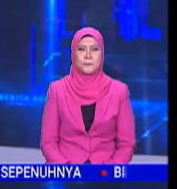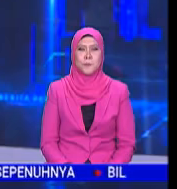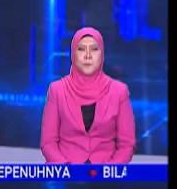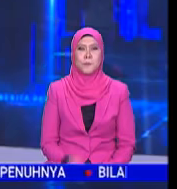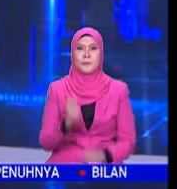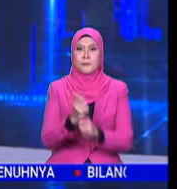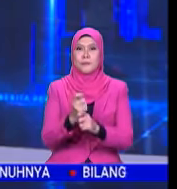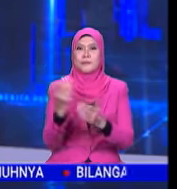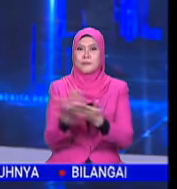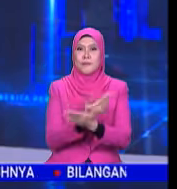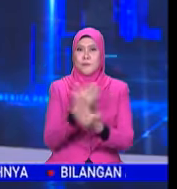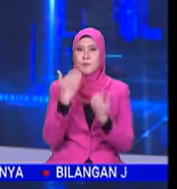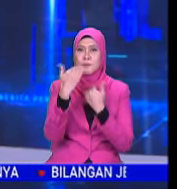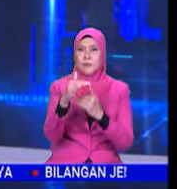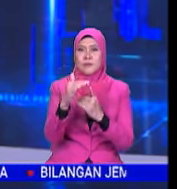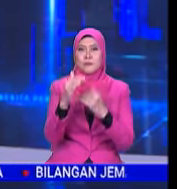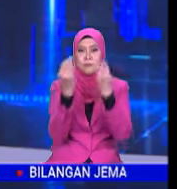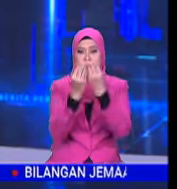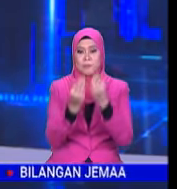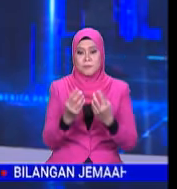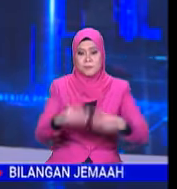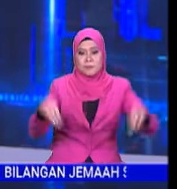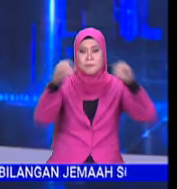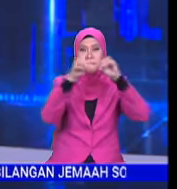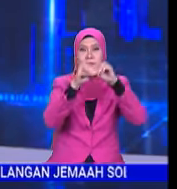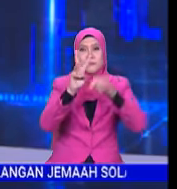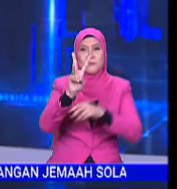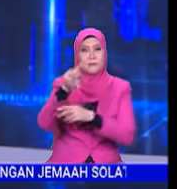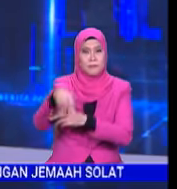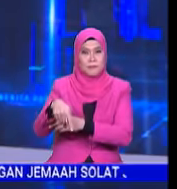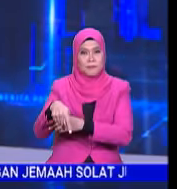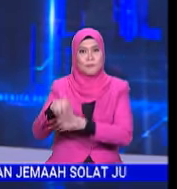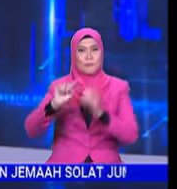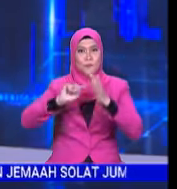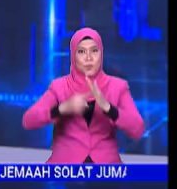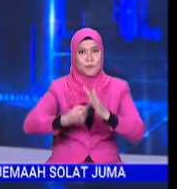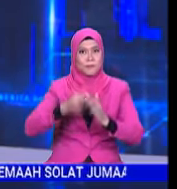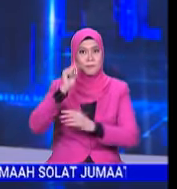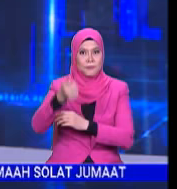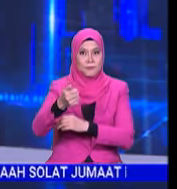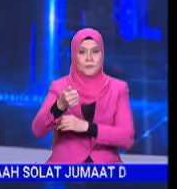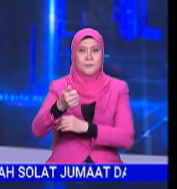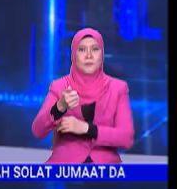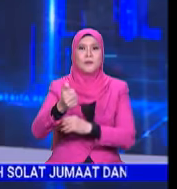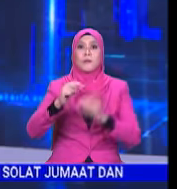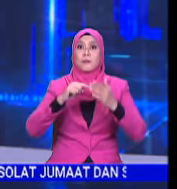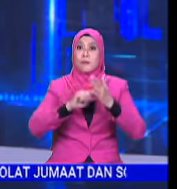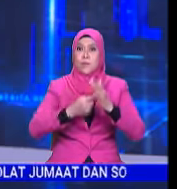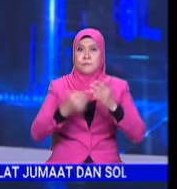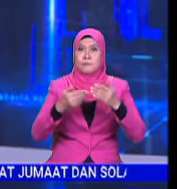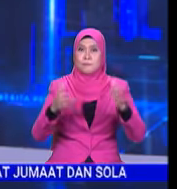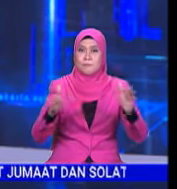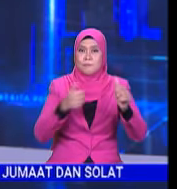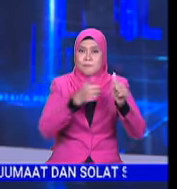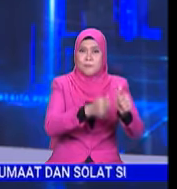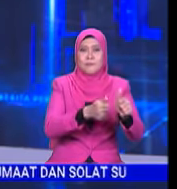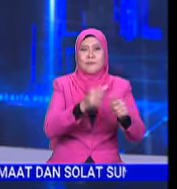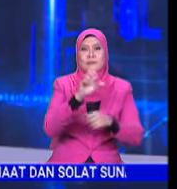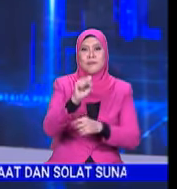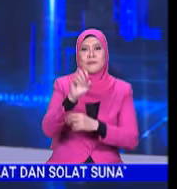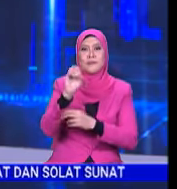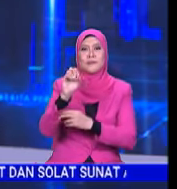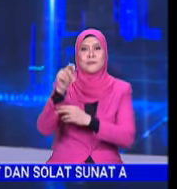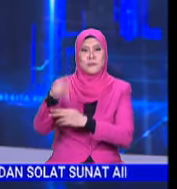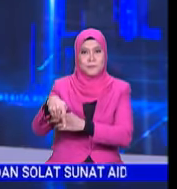Ketetapan baru had Jumaah Masjid dan Surau di wilayah Persekutuan berkuat kuasa esok. Pengoperasian tertakluk kepada pematuhan prosedur